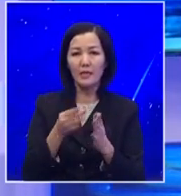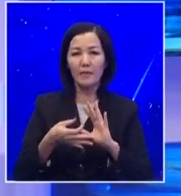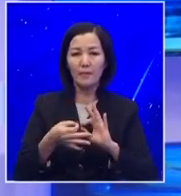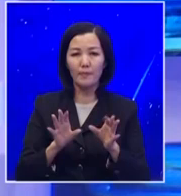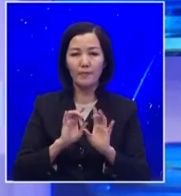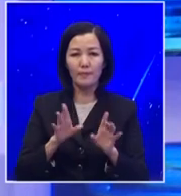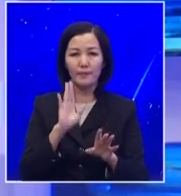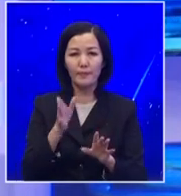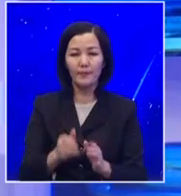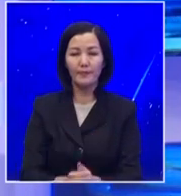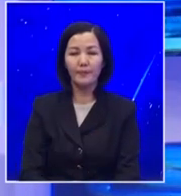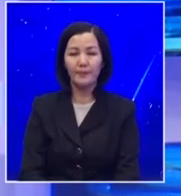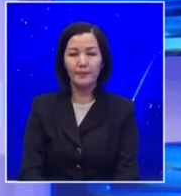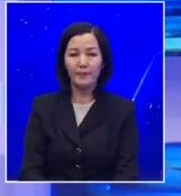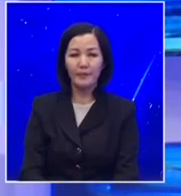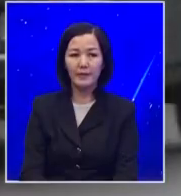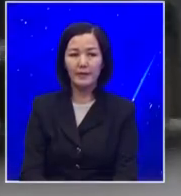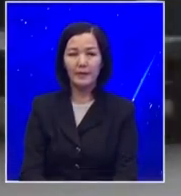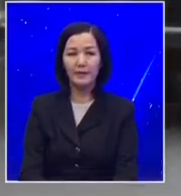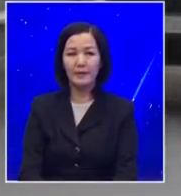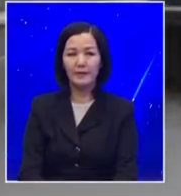қайтқан Мәдина Берқызын тыңдалық.